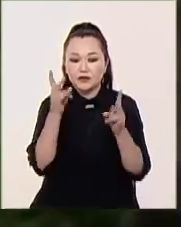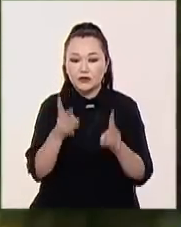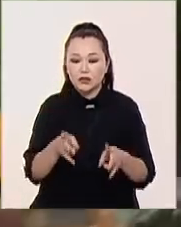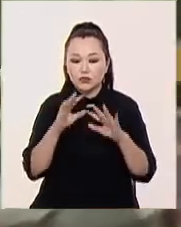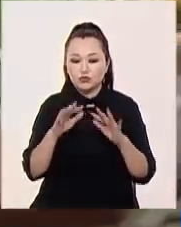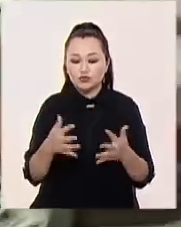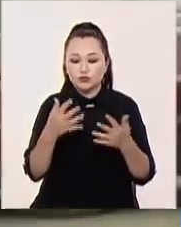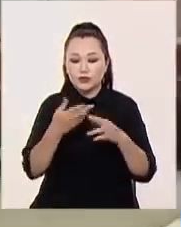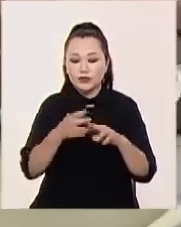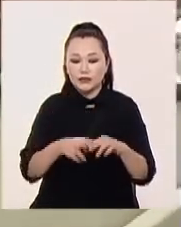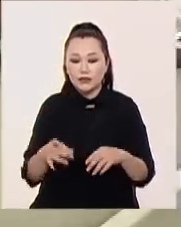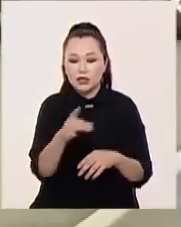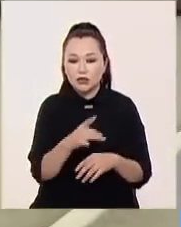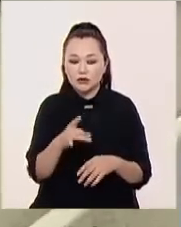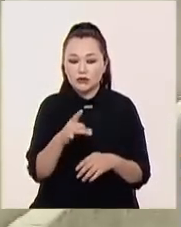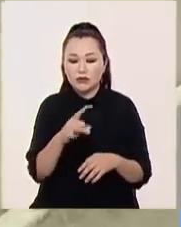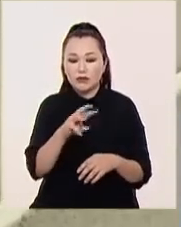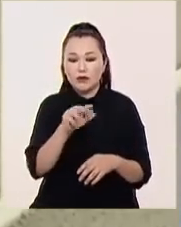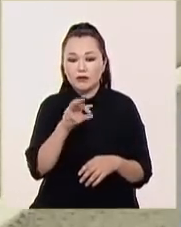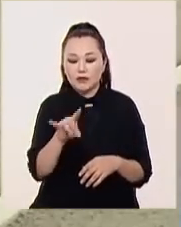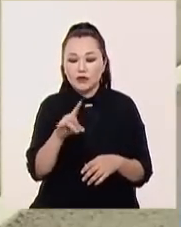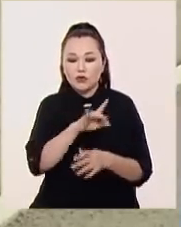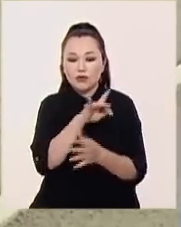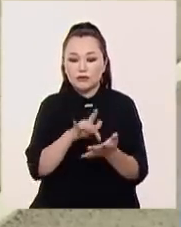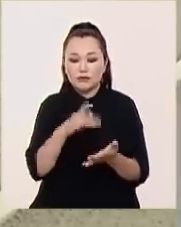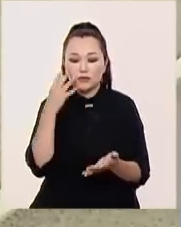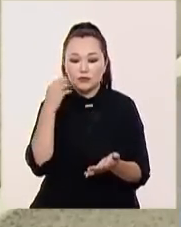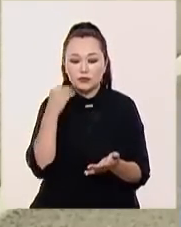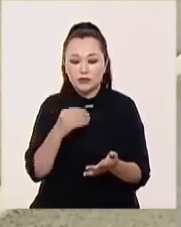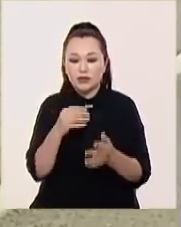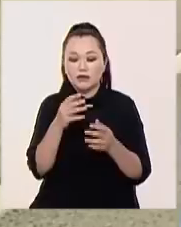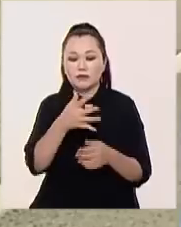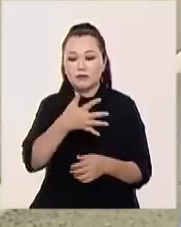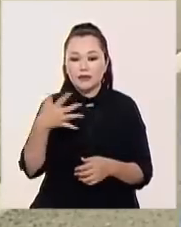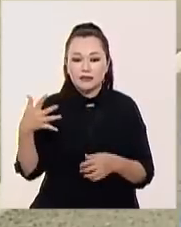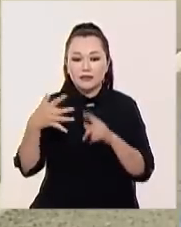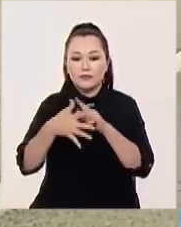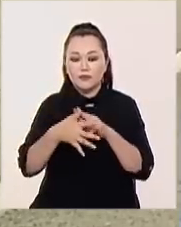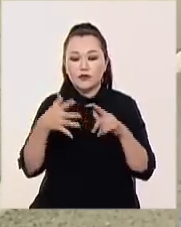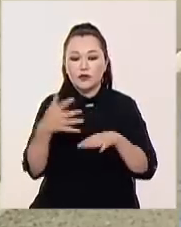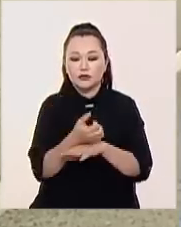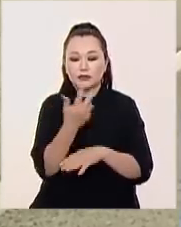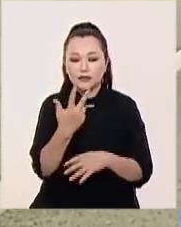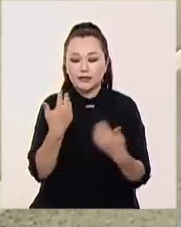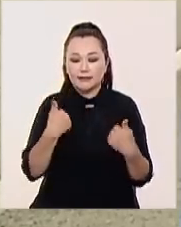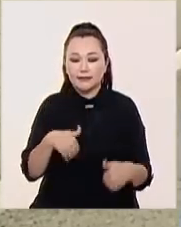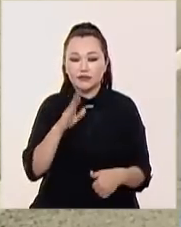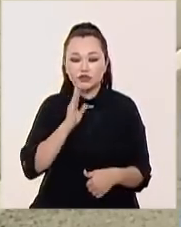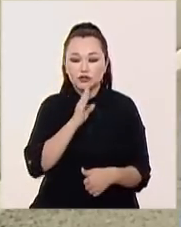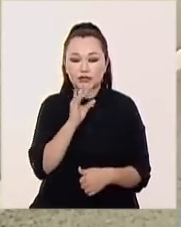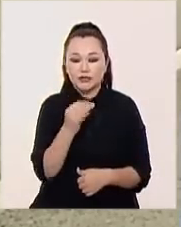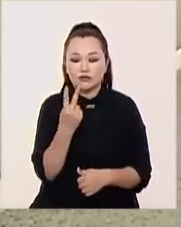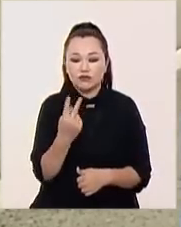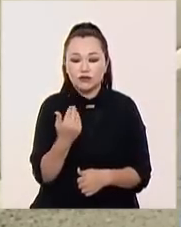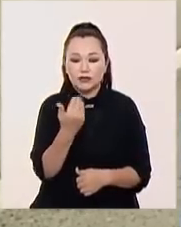Трагический случай произошел в микрорайоне Мамар города Алматы. В квартире на 5-м этаже были найдены 3 тела – женщина и двое